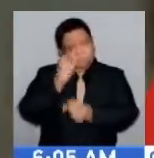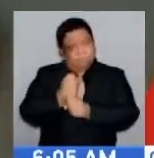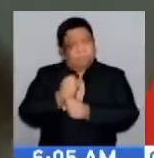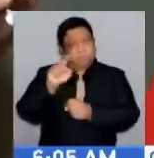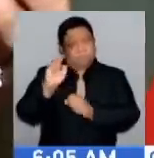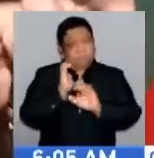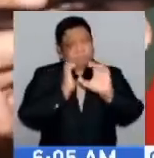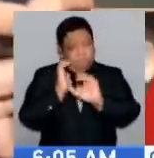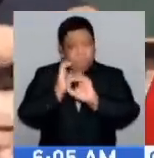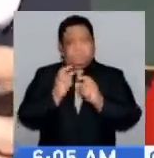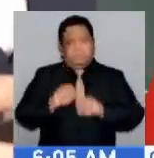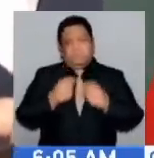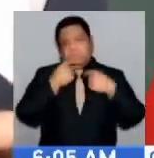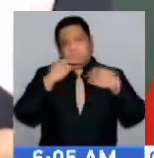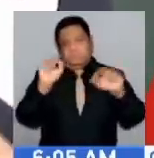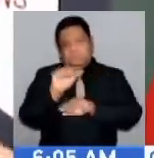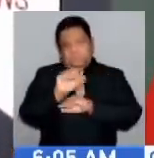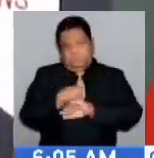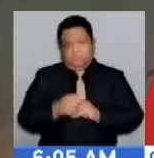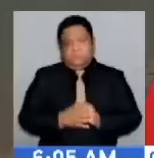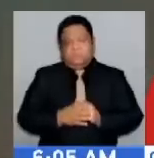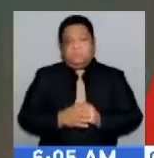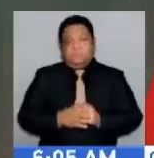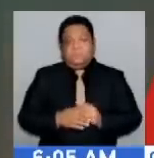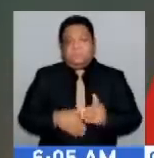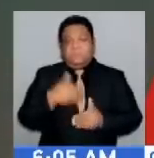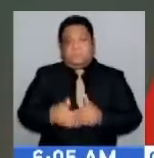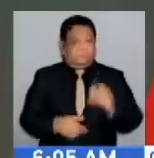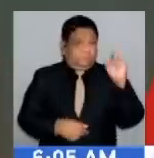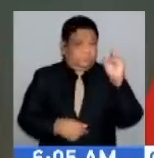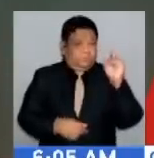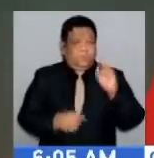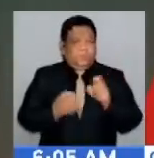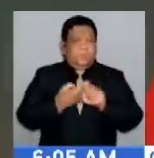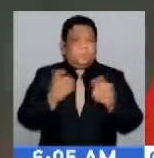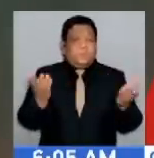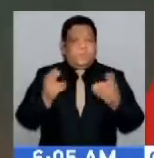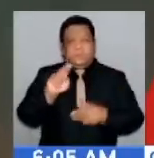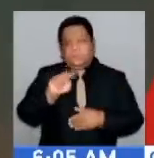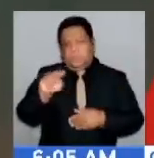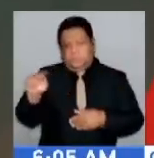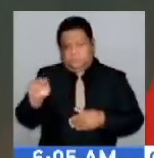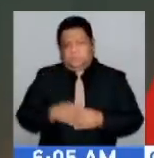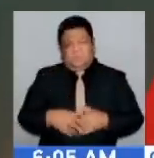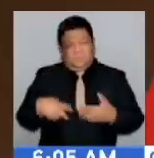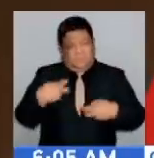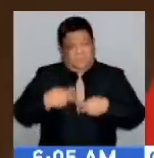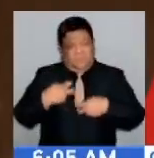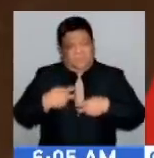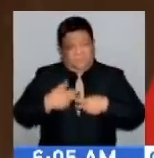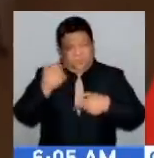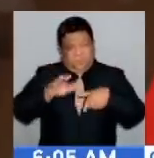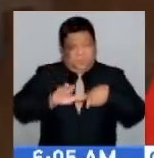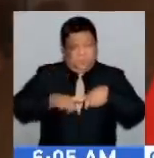Ang PWD na si Gerald galing namang Nabotas. Kahit hirap siya sa pagpunta sa simbahan, sinikap niya makadalo sa banal na misa